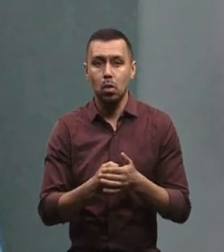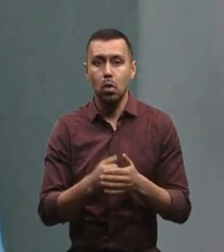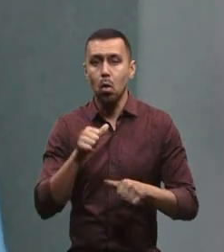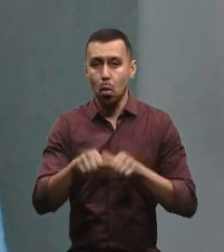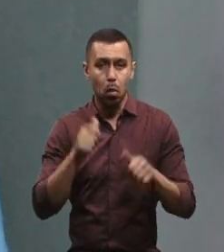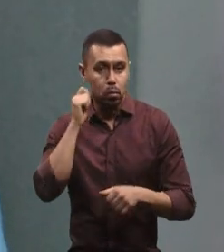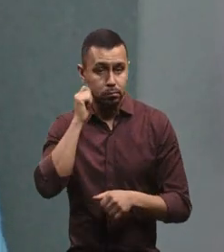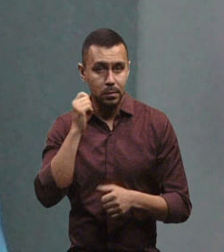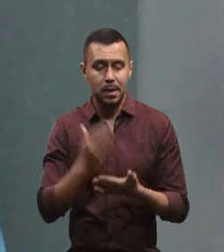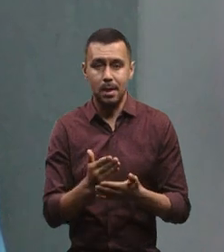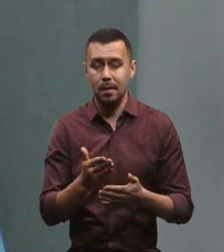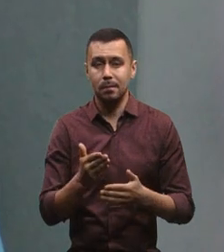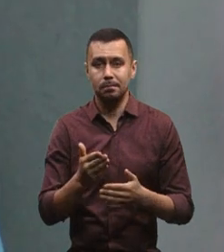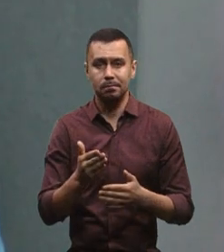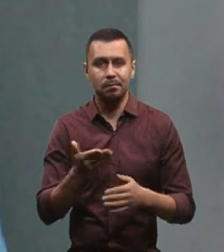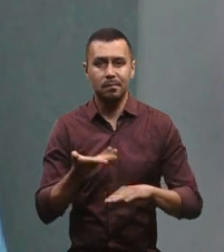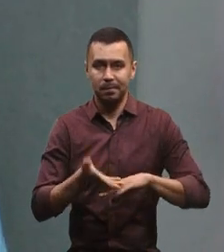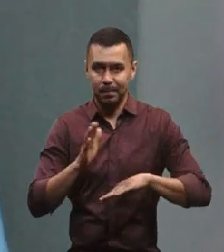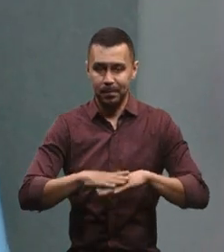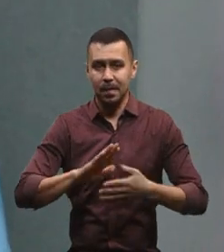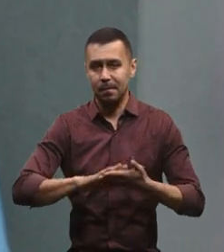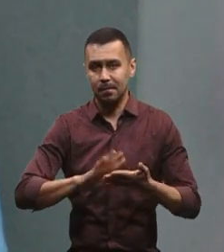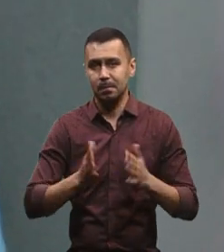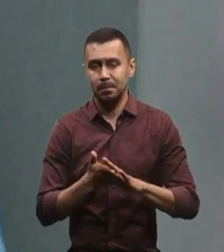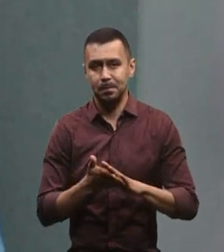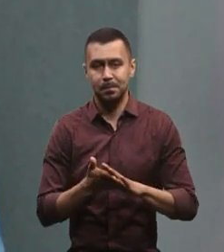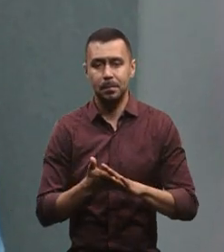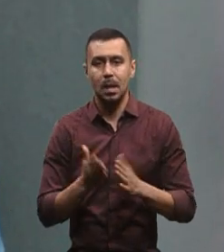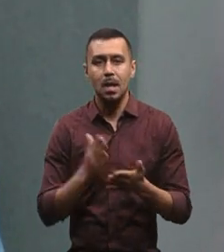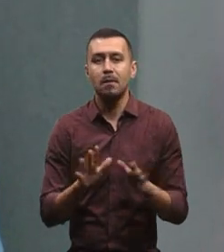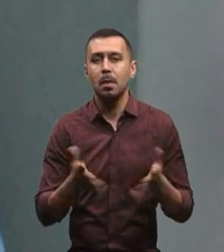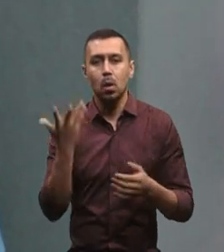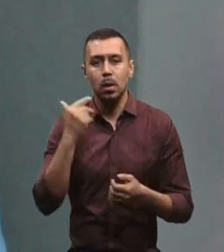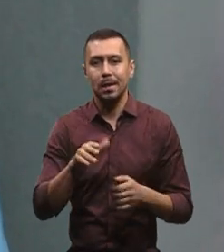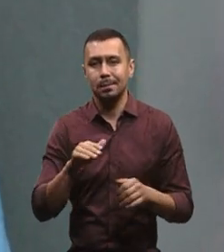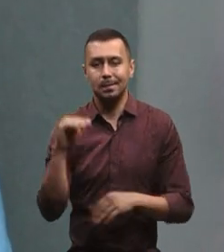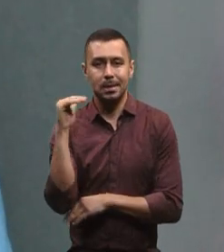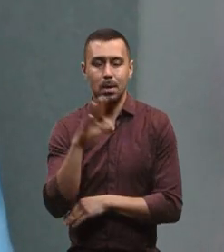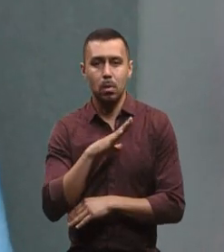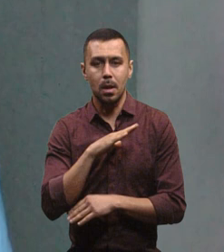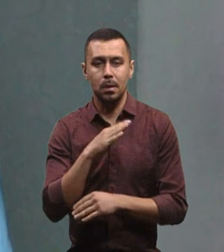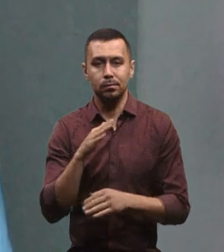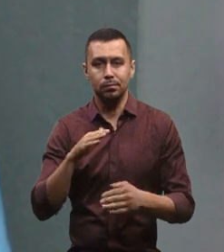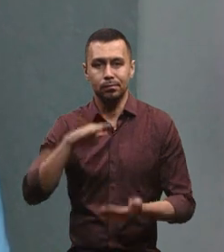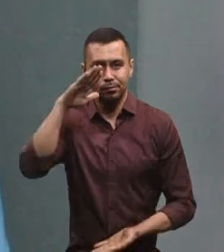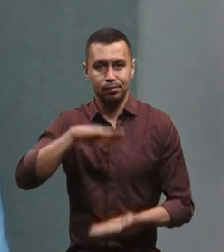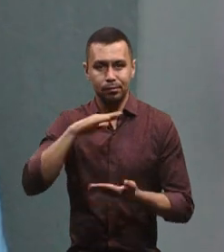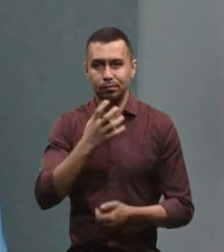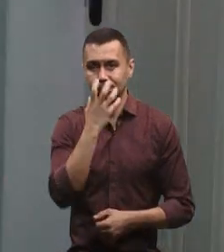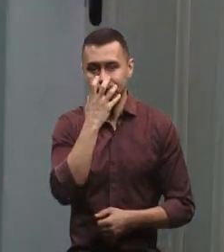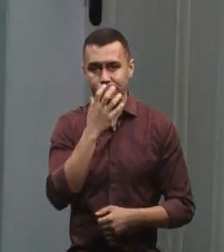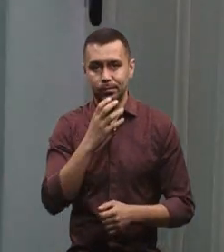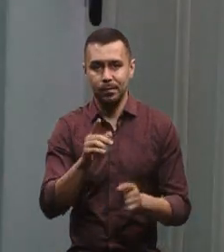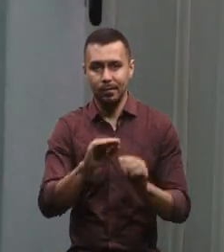Є складні випадки і в реанімації. Є в нас випадки, коли дитина була на під ШВЛ у реанімаційному